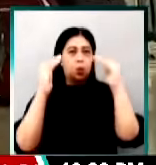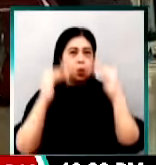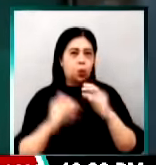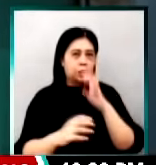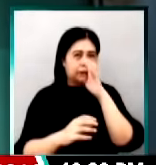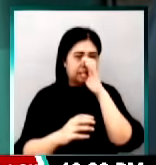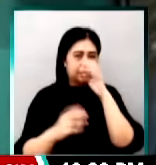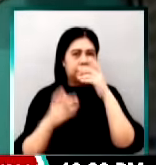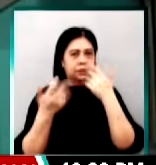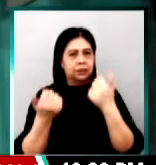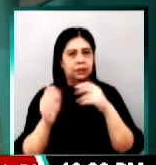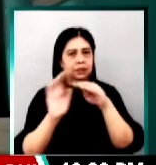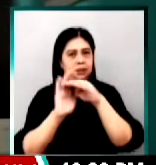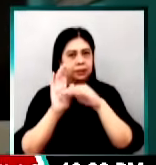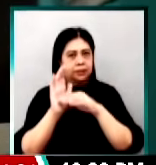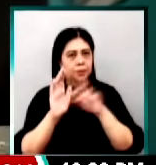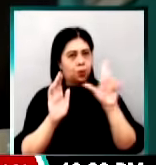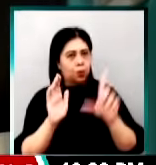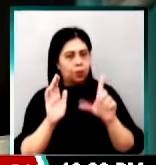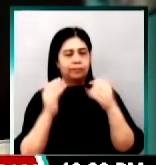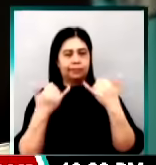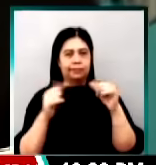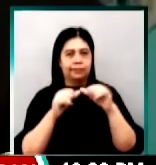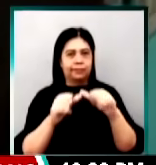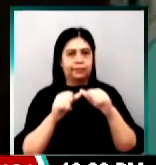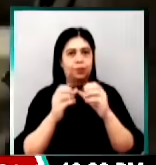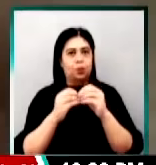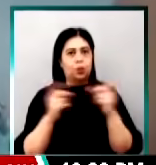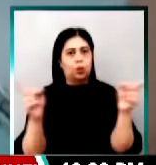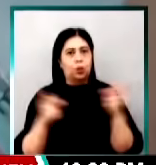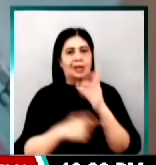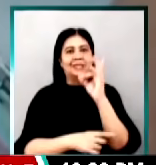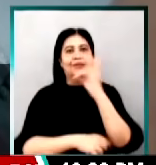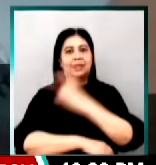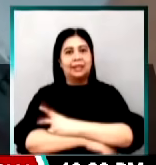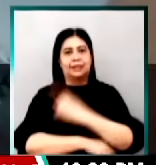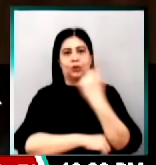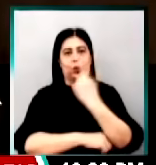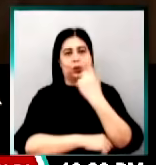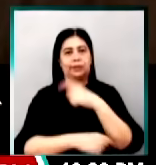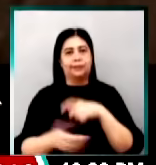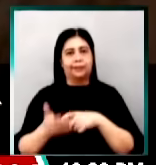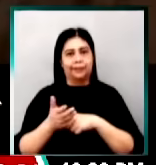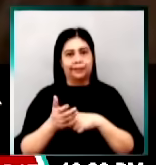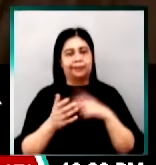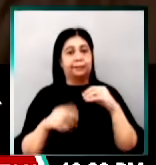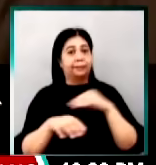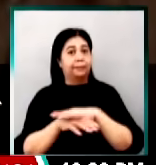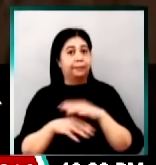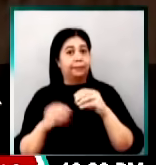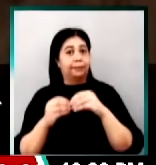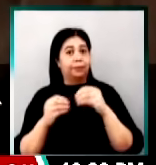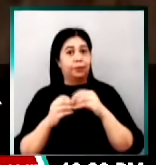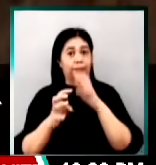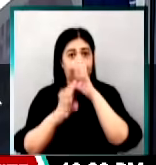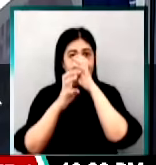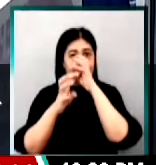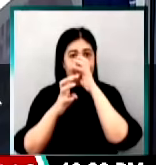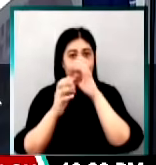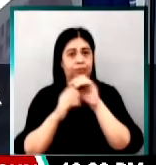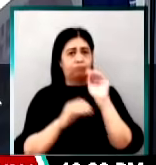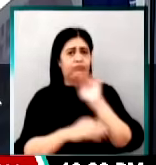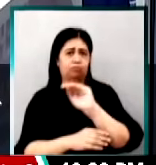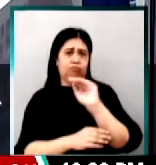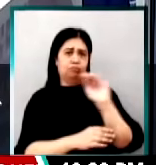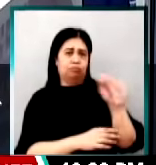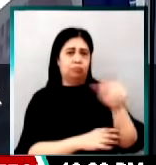COVID cases, tuloy pa rin ang mas maigsing 7-day quarantine. Dahil apektado sa mga paghihigpit, nananawagan ng mga